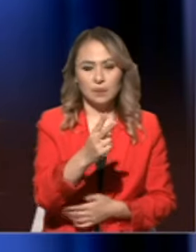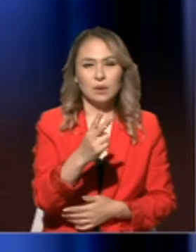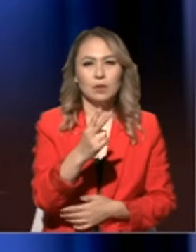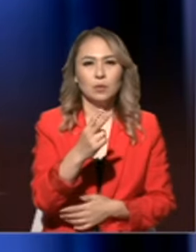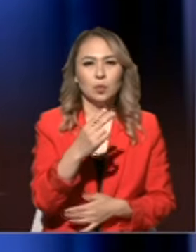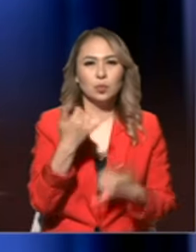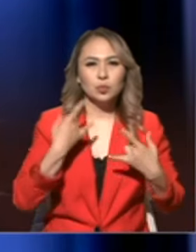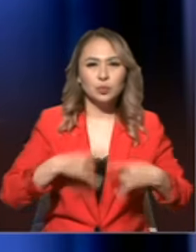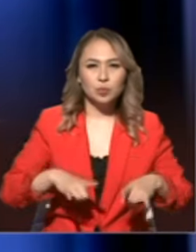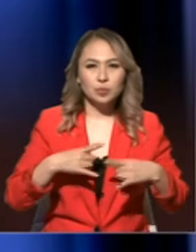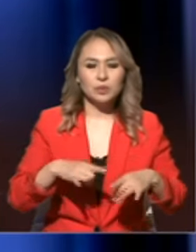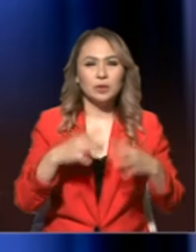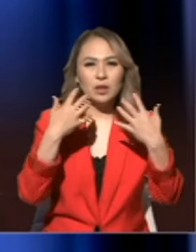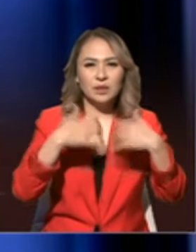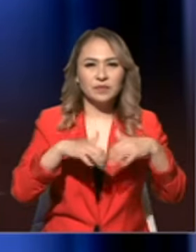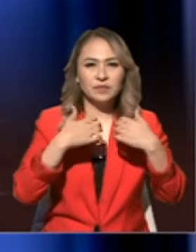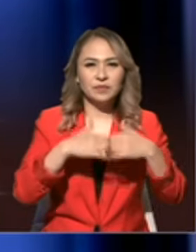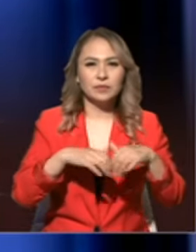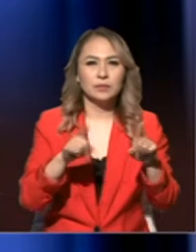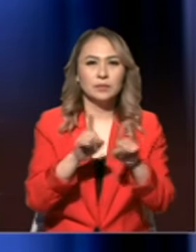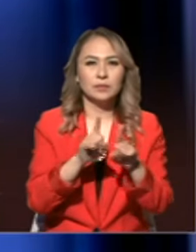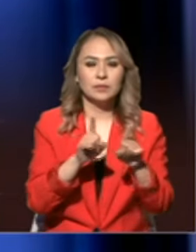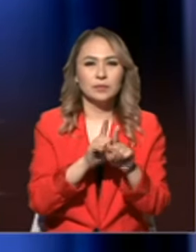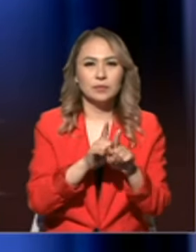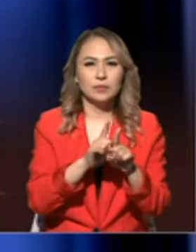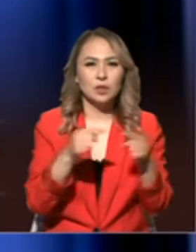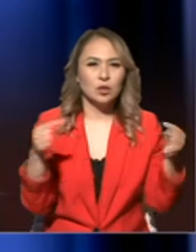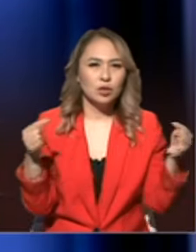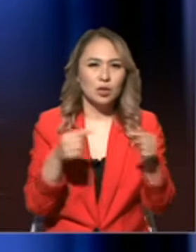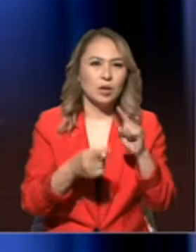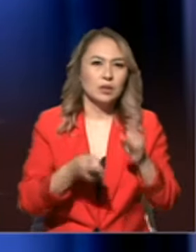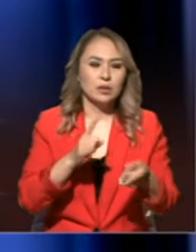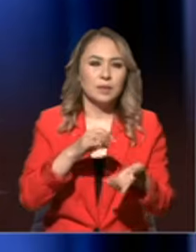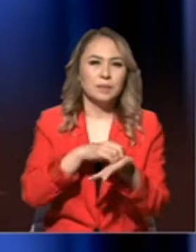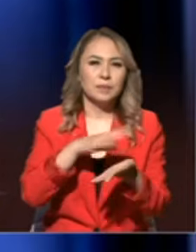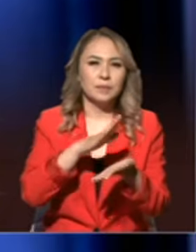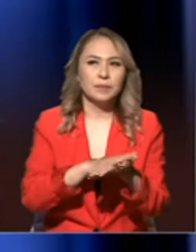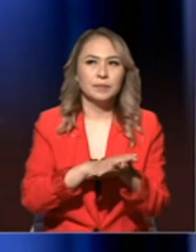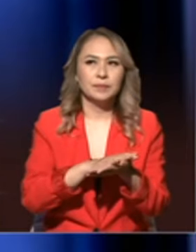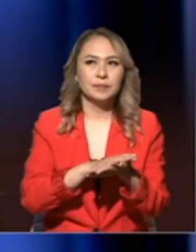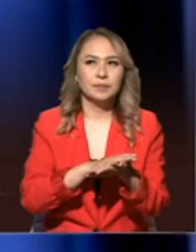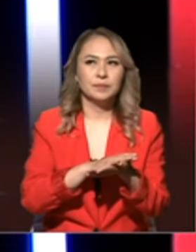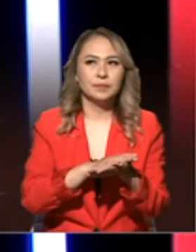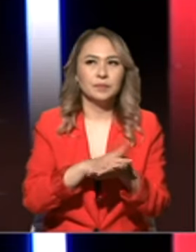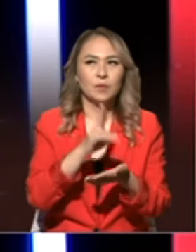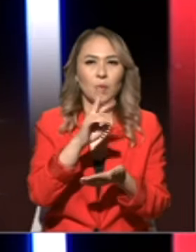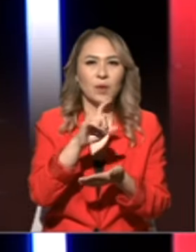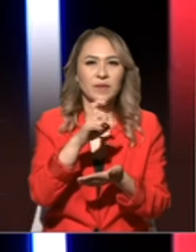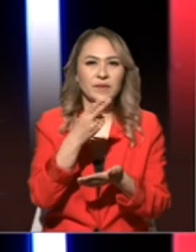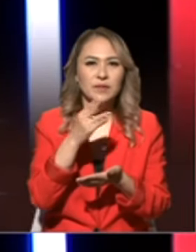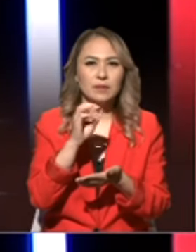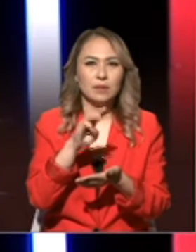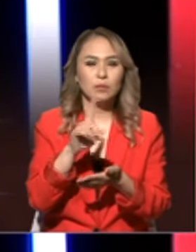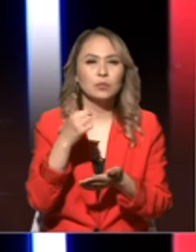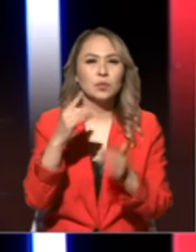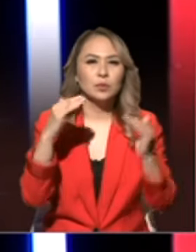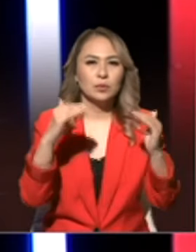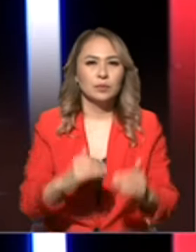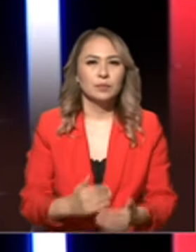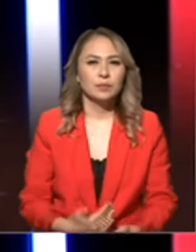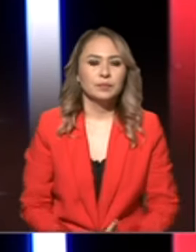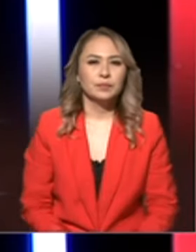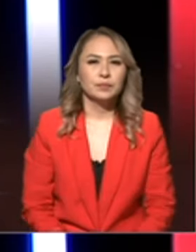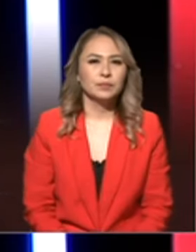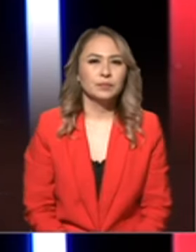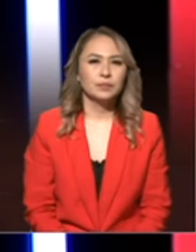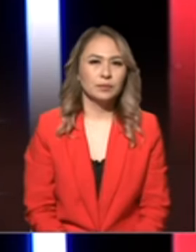демографияда туудың жиынтық коэффициенті деген туу деңгейінің нағыз белгілейтін. Жоқ, сіз төмен екенін айттыңыз, нақты айтыңызшы, неге төмен? Енді